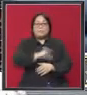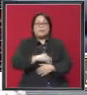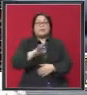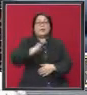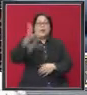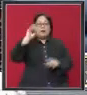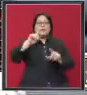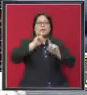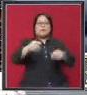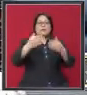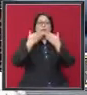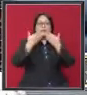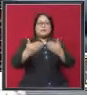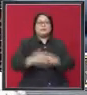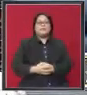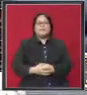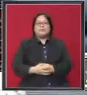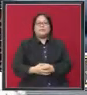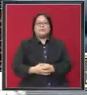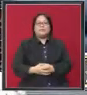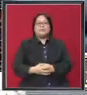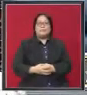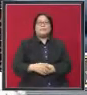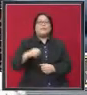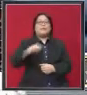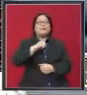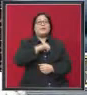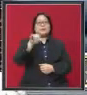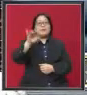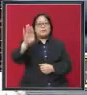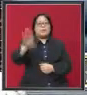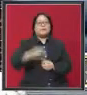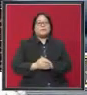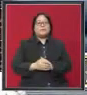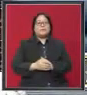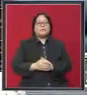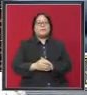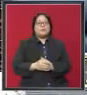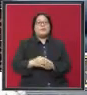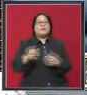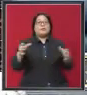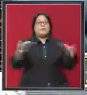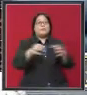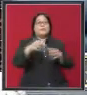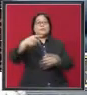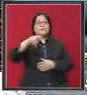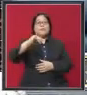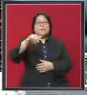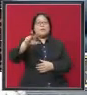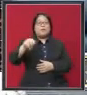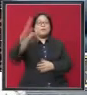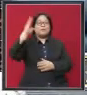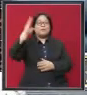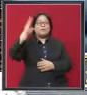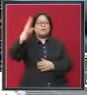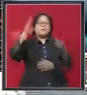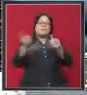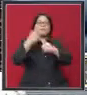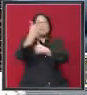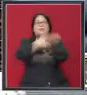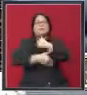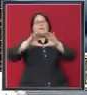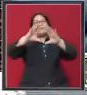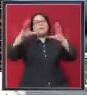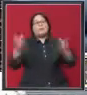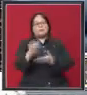Nanti saya akan jawab. Terima kasih. Yang ahli-ahli yang berhormat, sehubungan dengan pakej prihatin, Malaysia menjadi negara pertama di